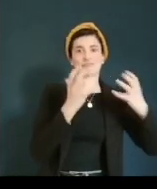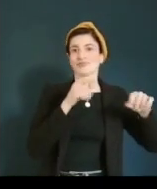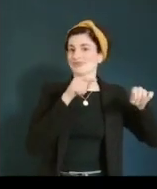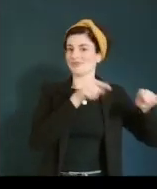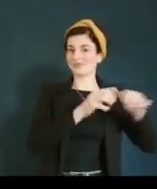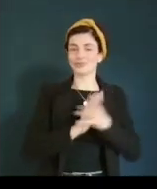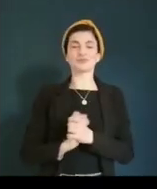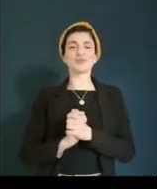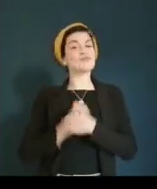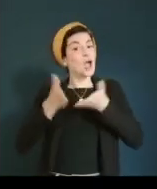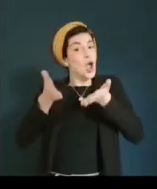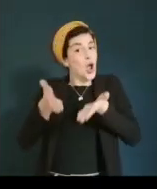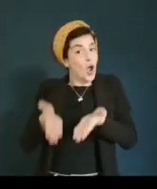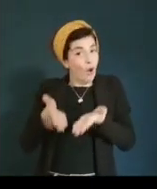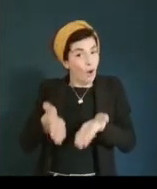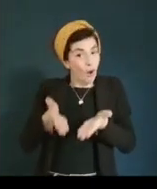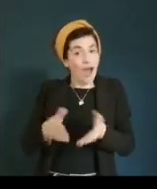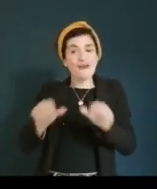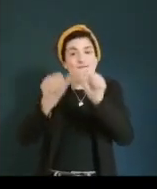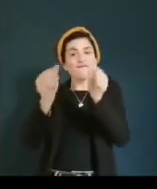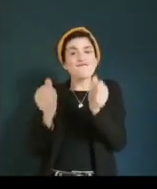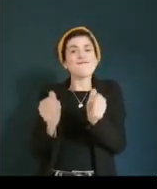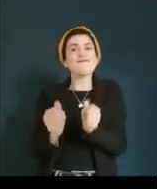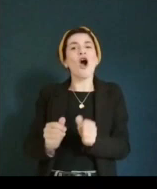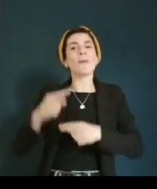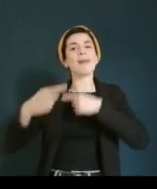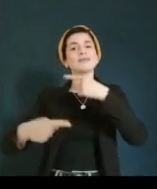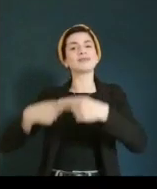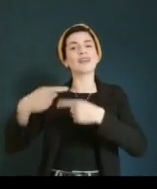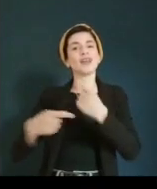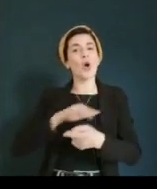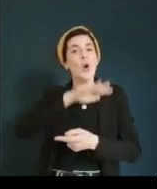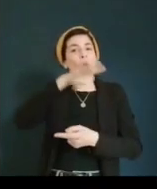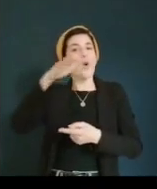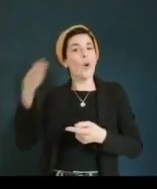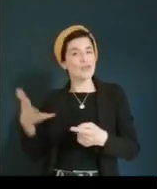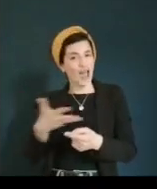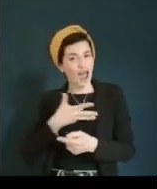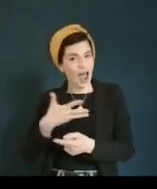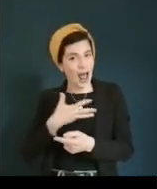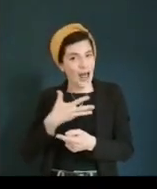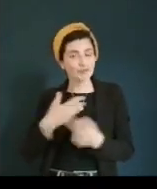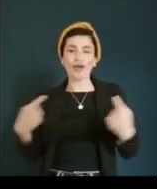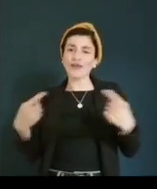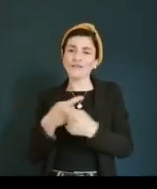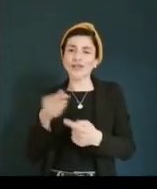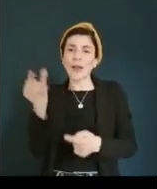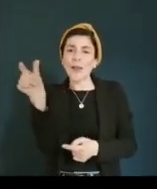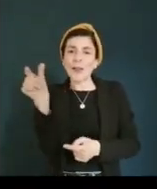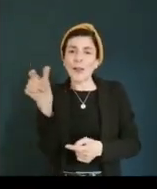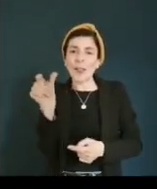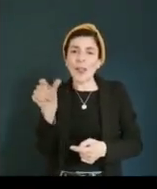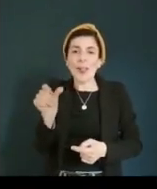fare un'altra delle forme tradizionali del pane ragusano, che invece è più sottile e più allungata e ha la caratteristica